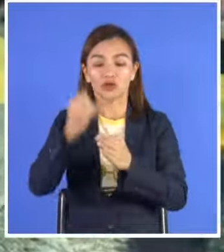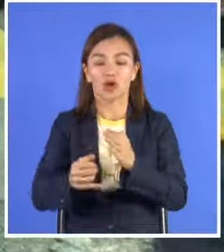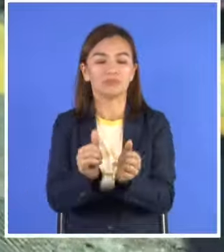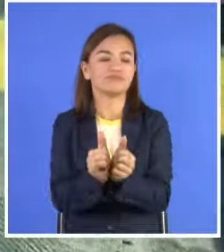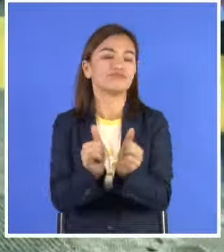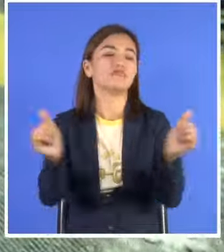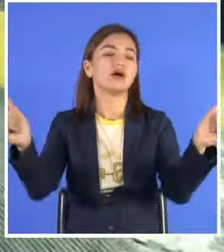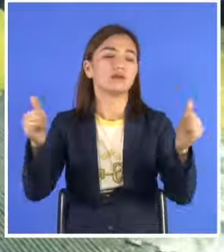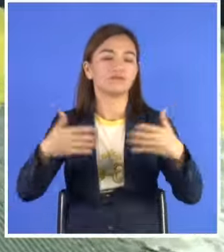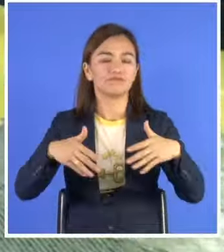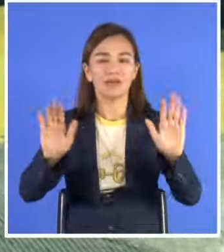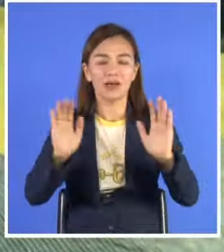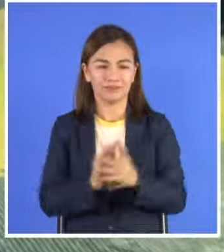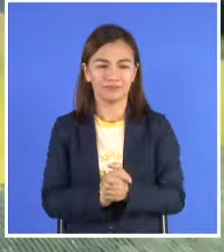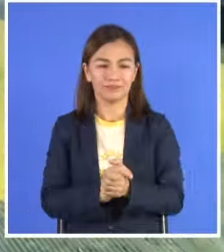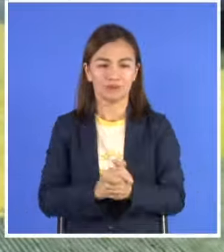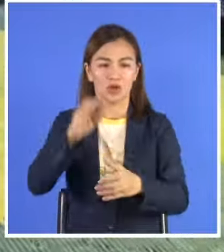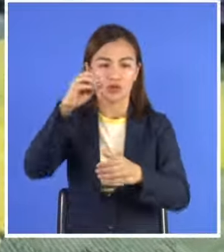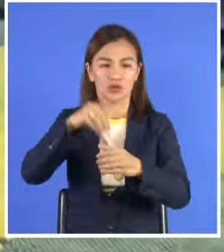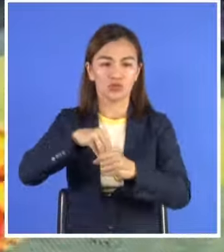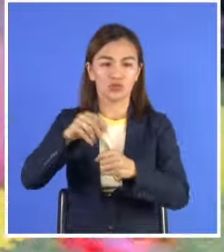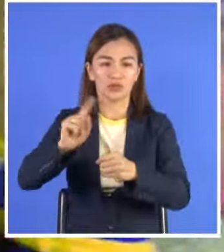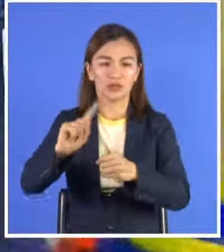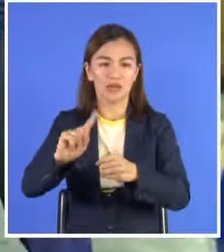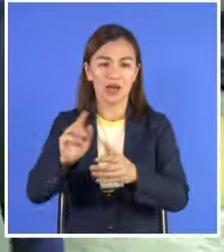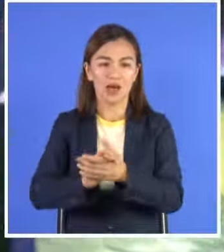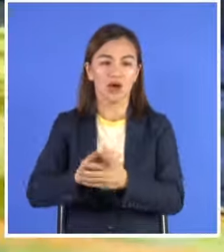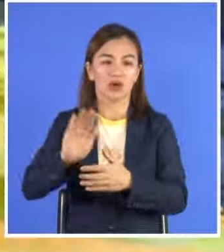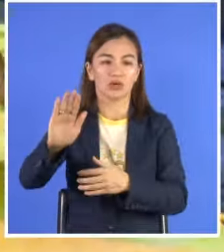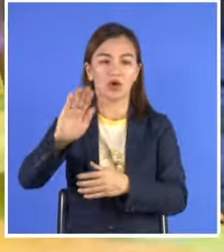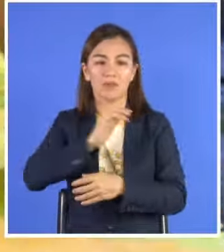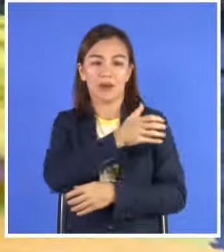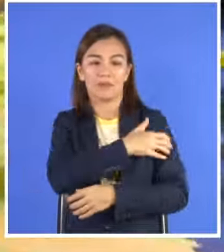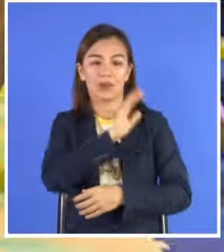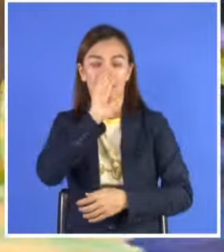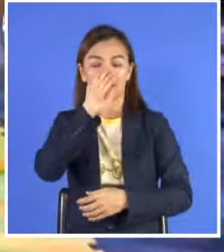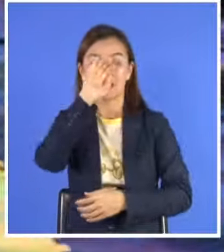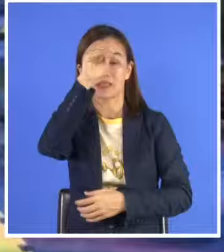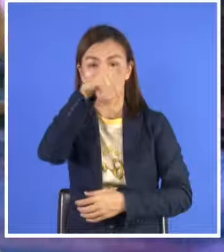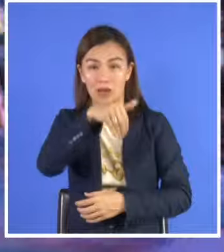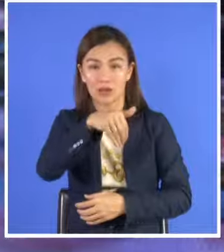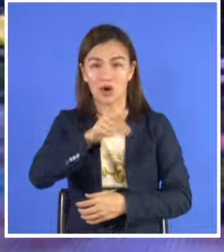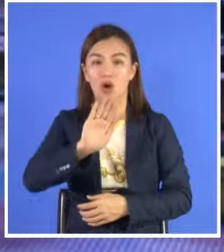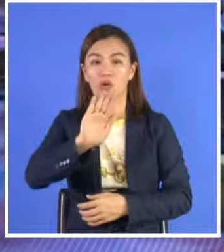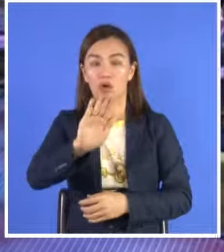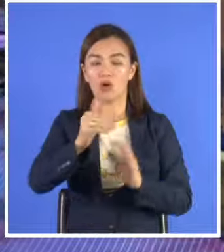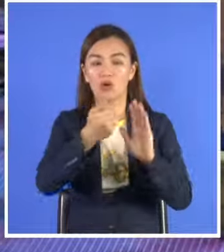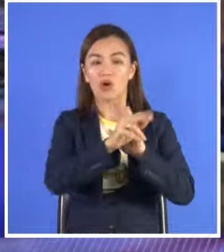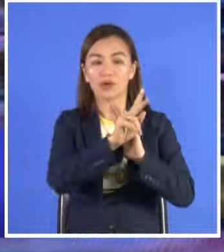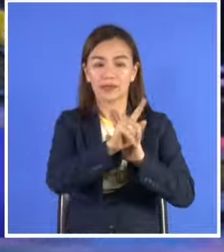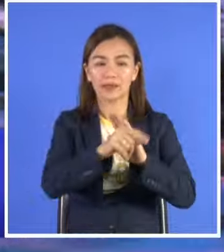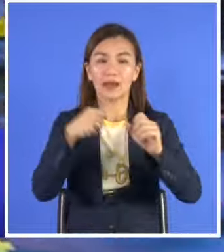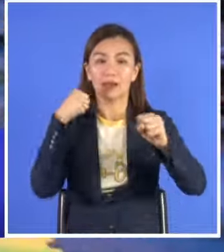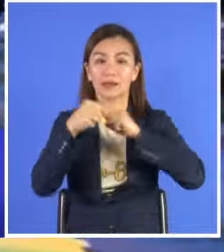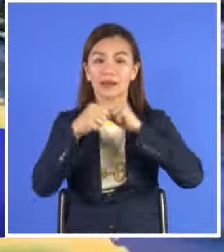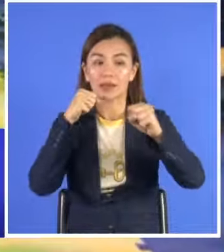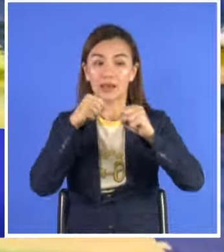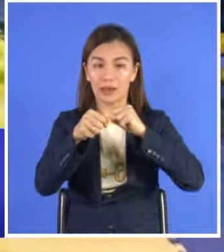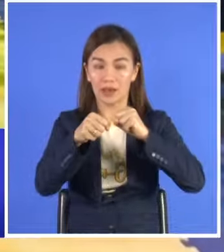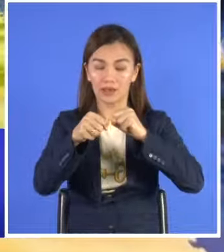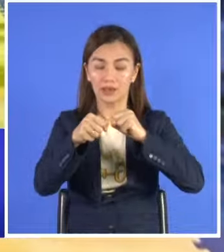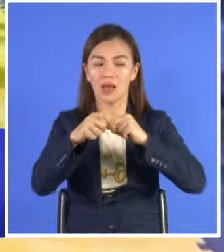ทีนี้ทางที่สวนสาธารณะประตูเมืองครับที่เขตเทศบาลนครขอนแก่นครับมีการจัดแข่งขันกีฬามวยไทยแล้วก็มวยสาก